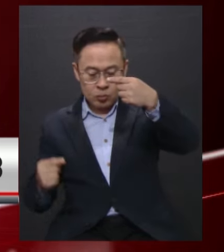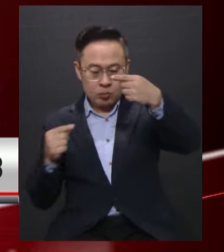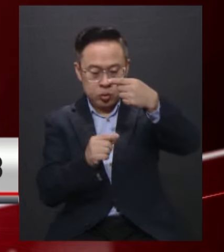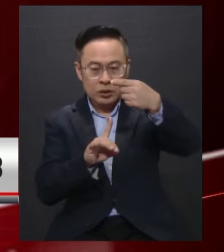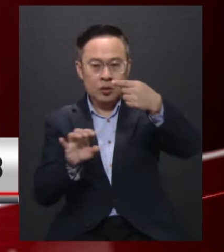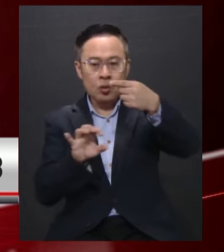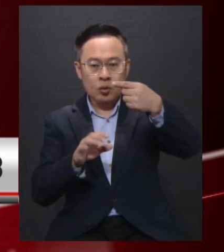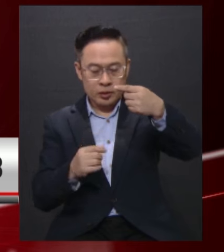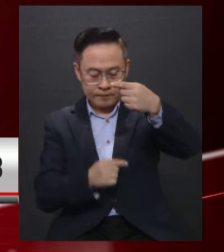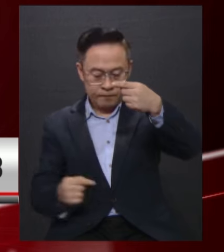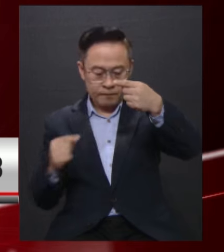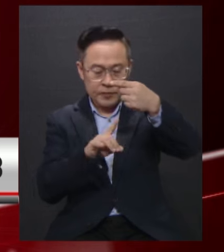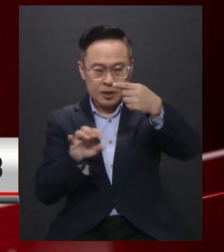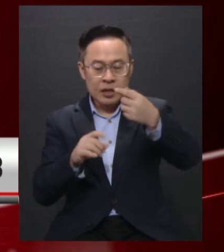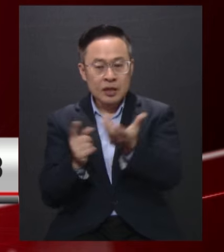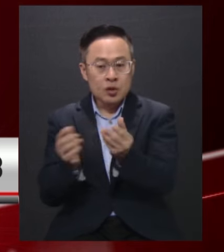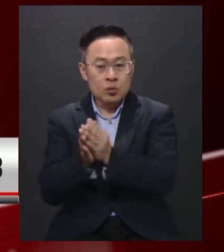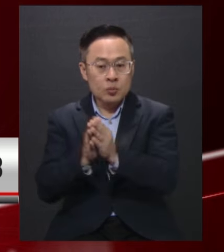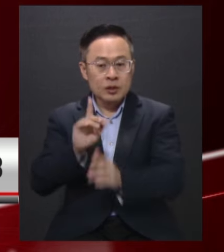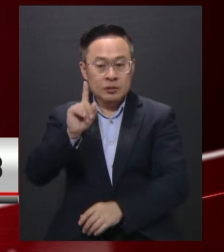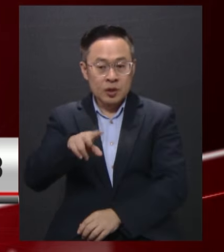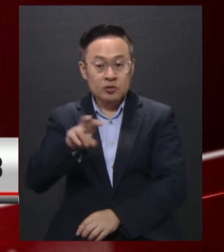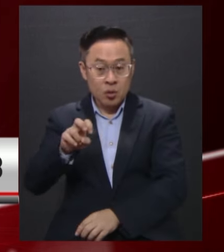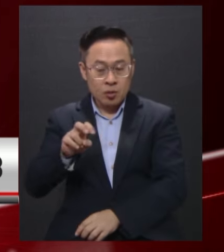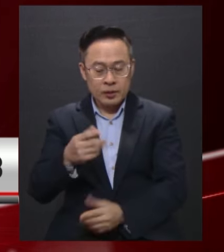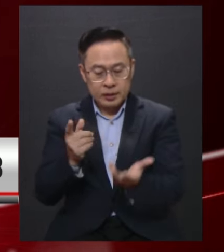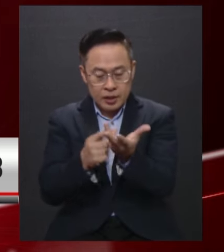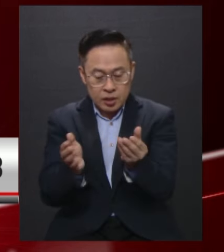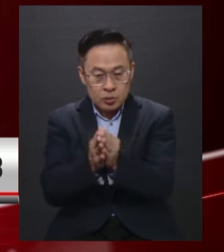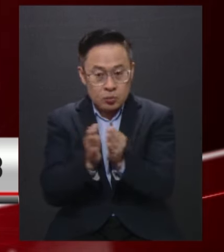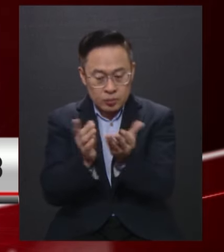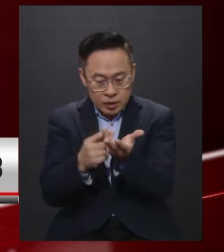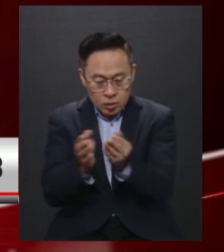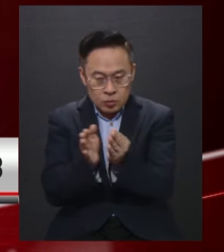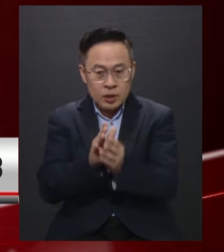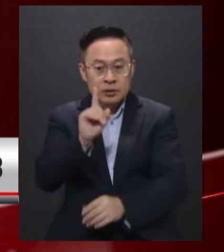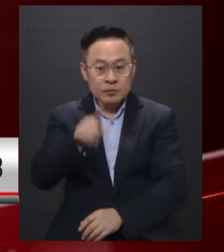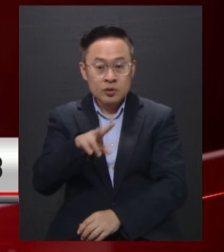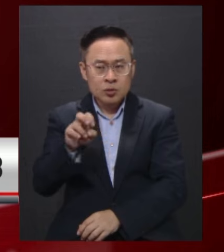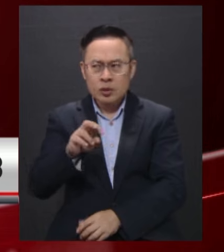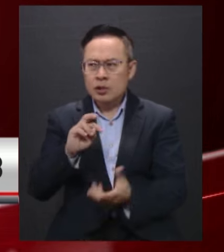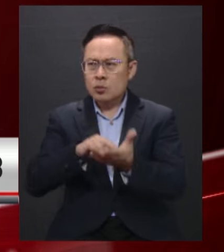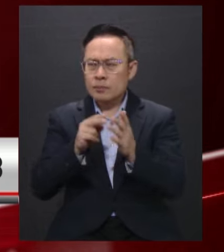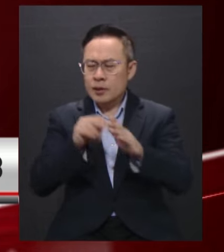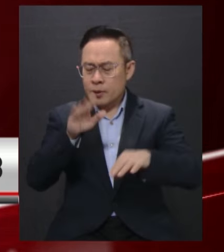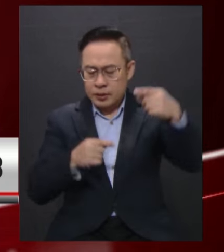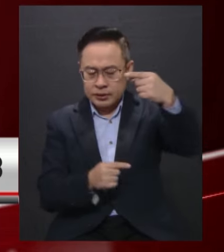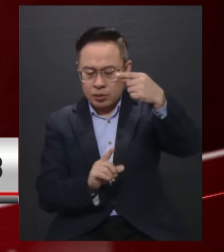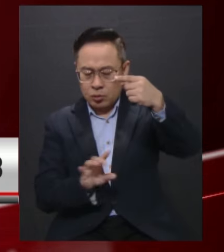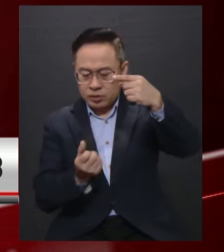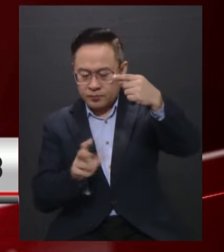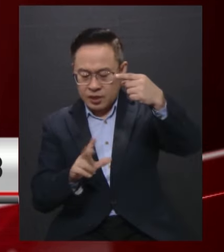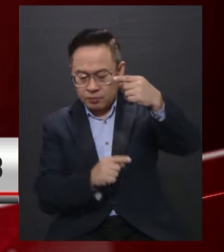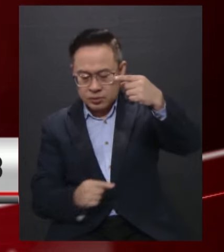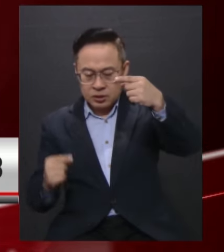อยู่ที่ประมาณ 1,200 นิดๆซึ่งไอ้ 1,200 นิดๆเนี่ยโดยประมาณนะคะเราจะก้าวขึ้นไปติด